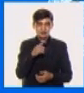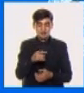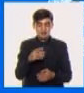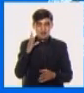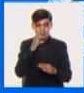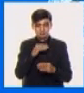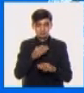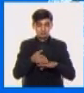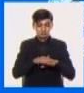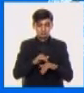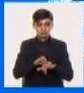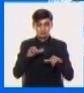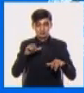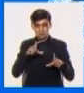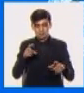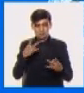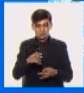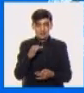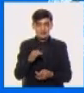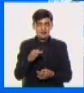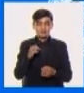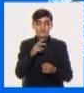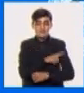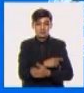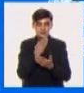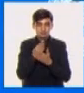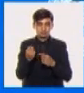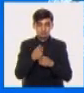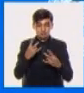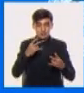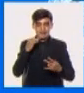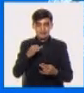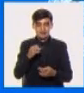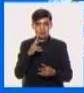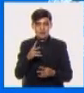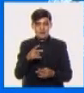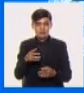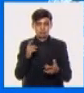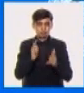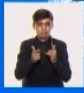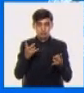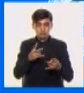напряжение и недоступность тестов населению, которое нуждается в этот момент